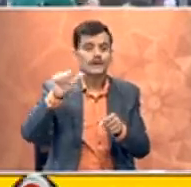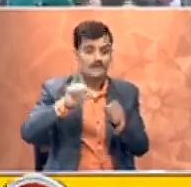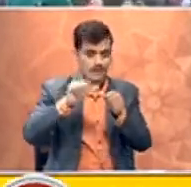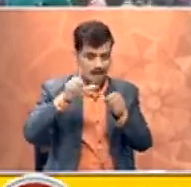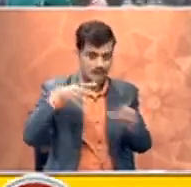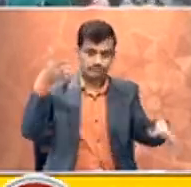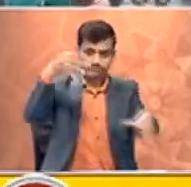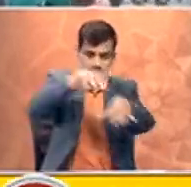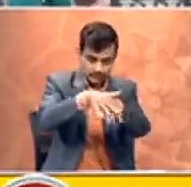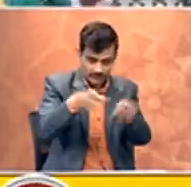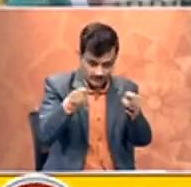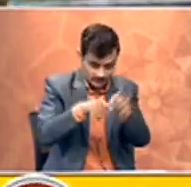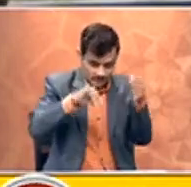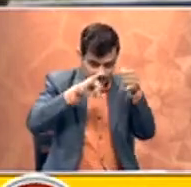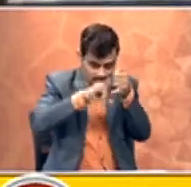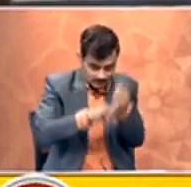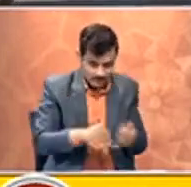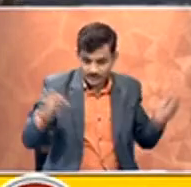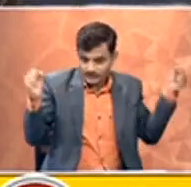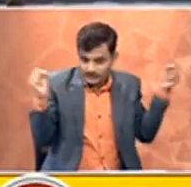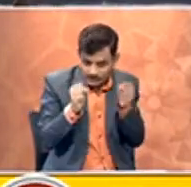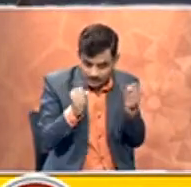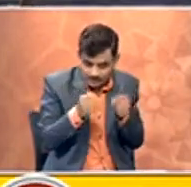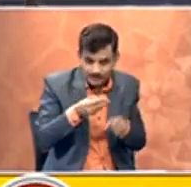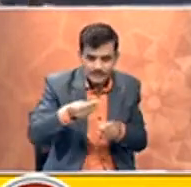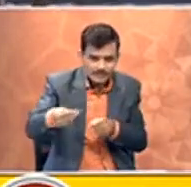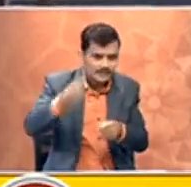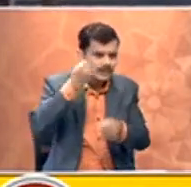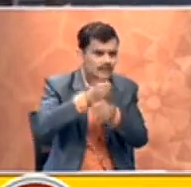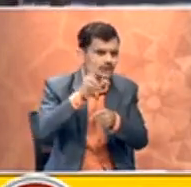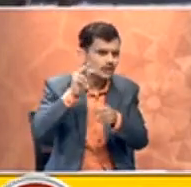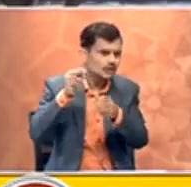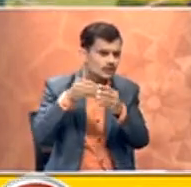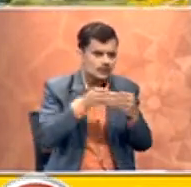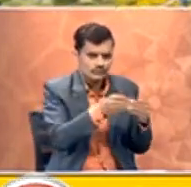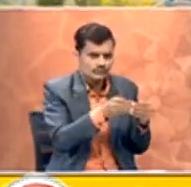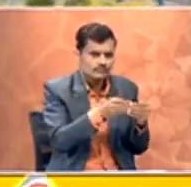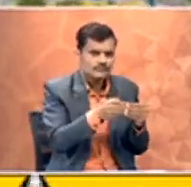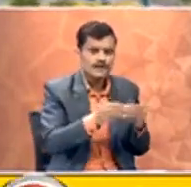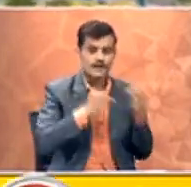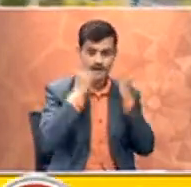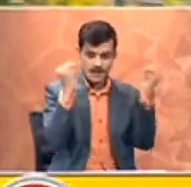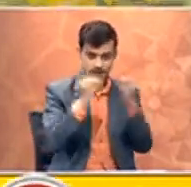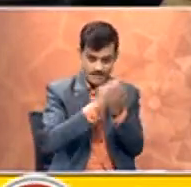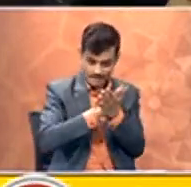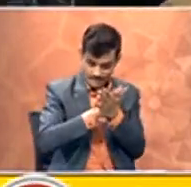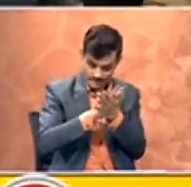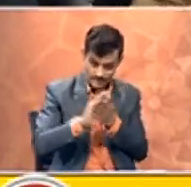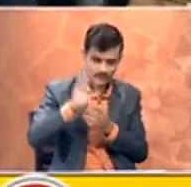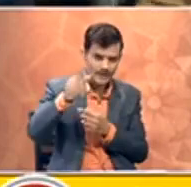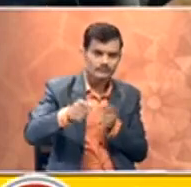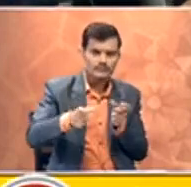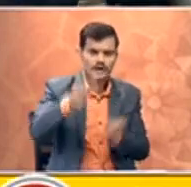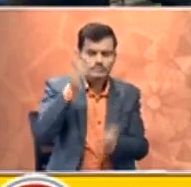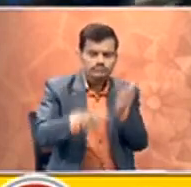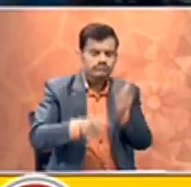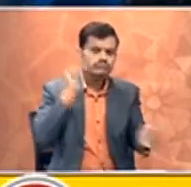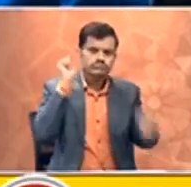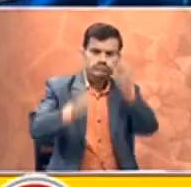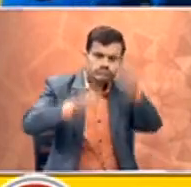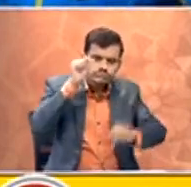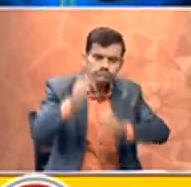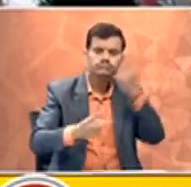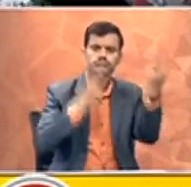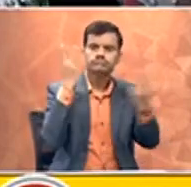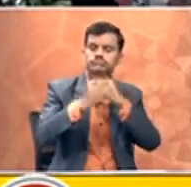में G20 की बैठक के बाद कश्मीर के पर्यटकों की संख्या में भारी बढ़ोतरी देखी जा